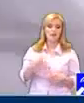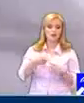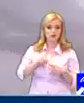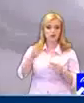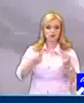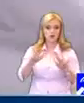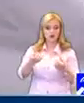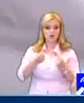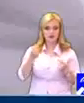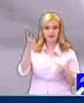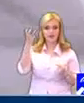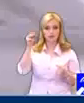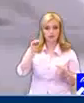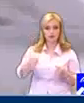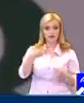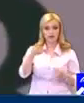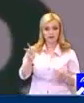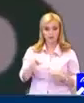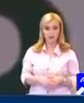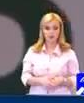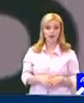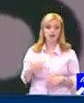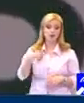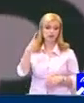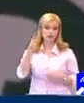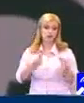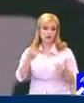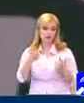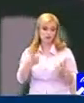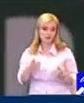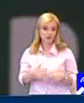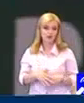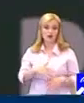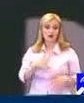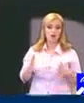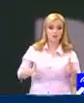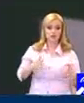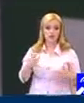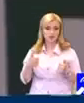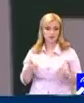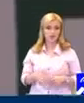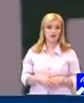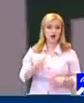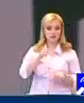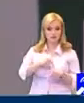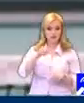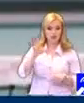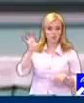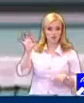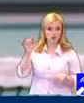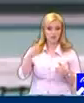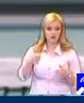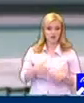euro. Cred că am jucat foarte bine din toate punctele de vedere. M-am mișcat bine, simțit mingea bine și